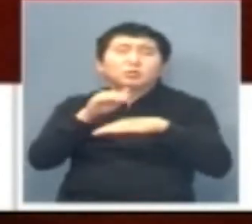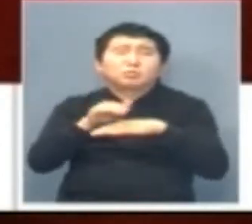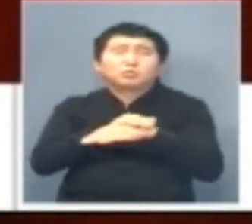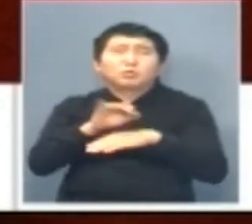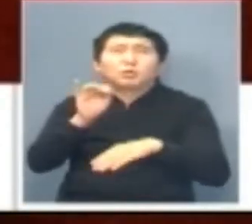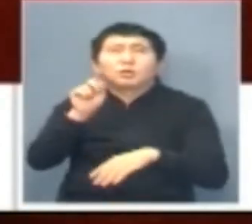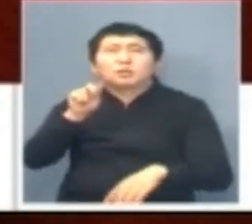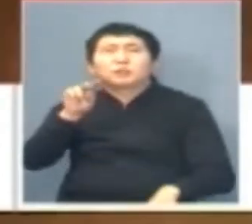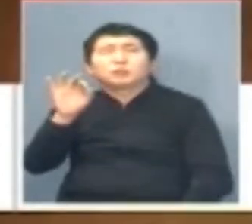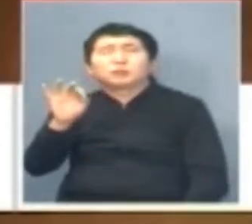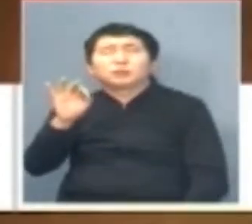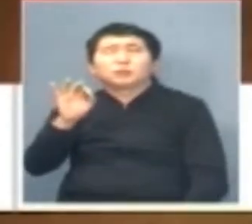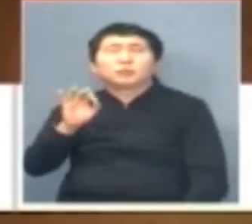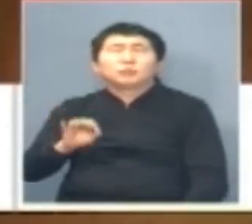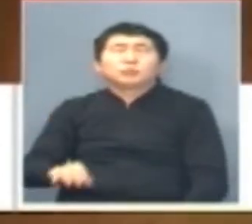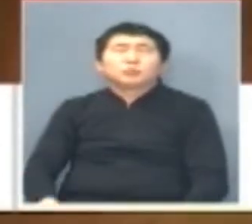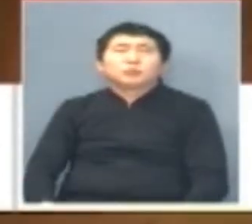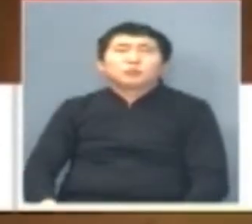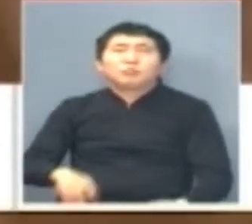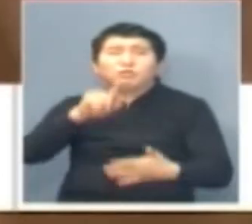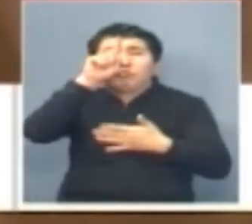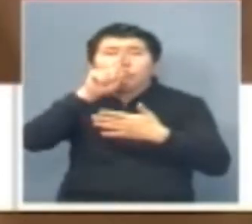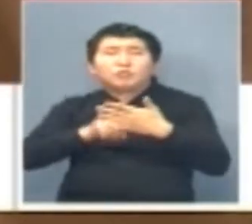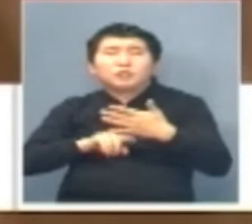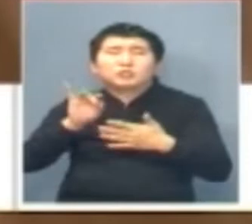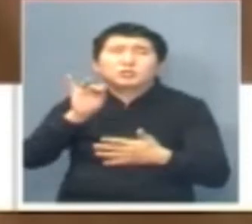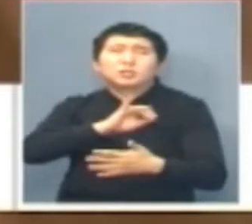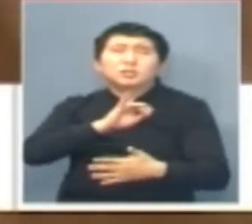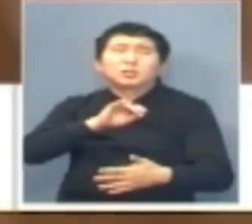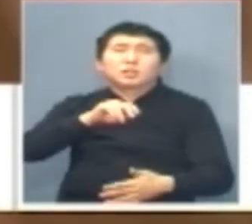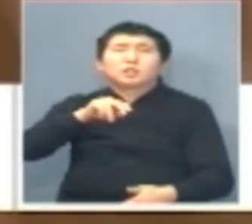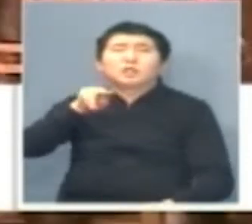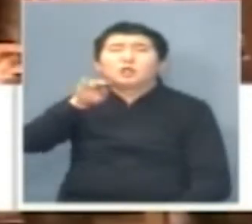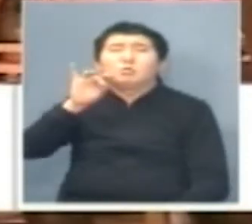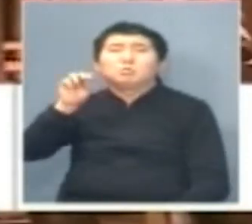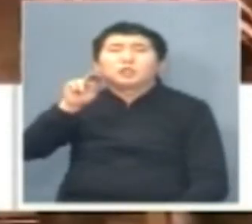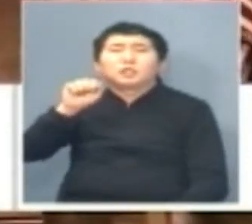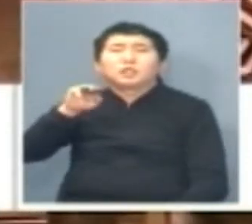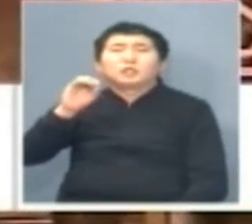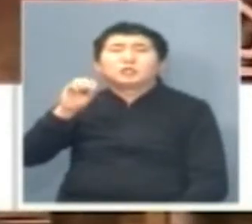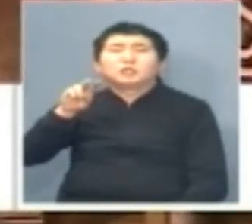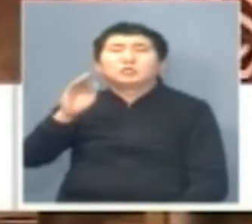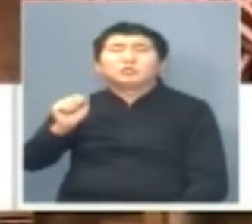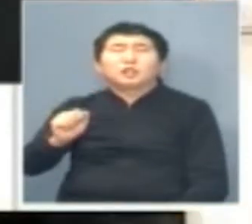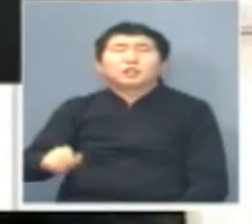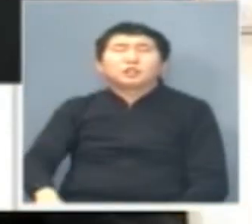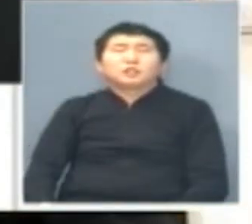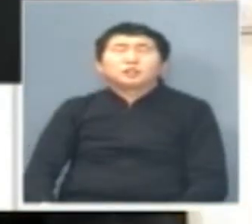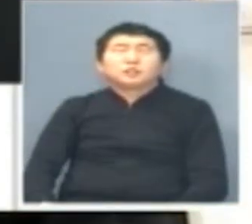преданности и предательство история древнего эпоса желаю при помощи дико рациона в оформления и костюмов